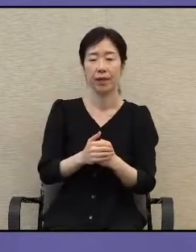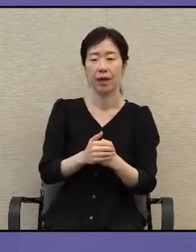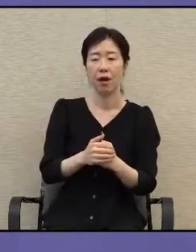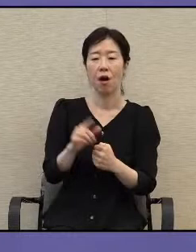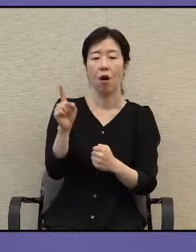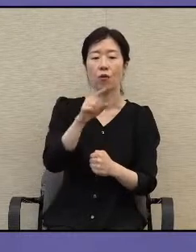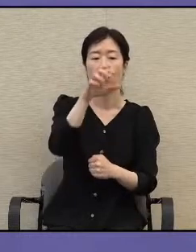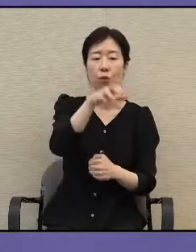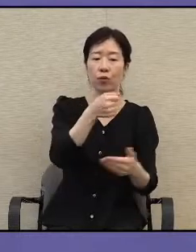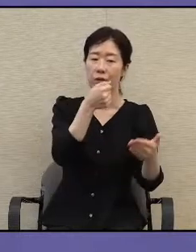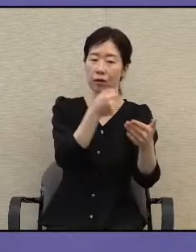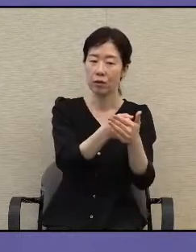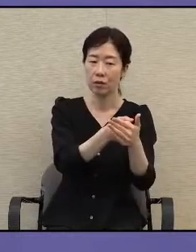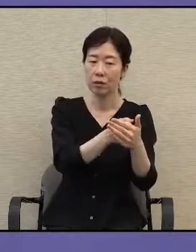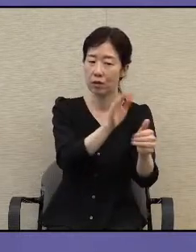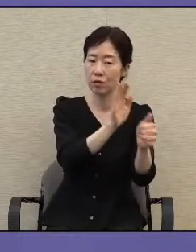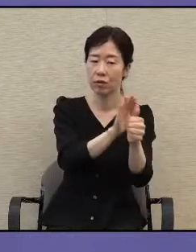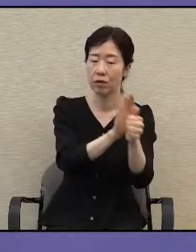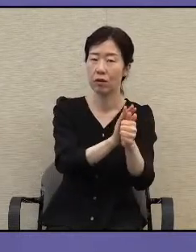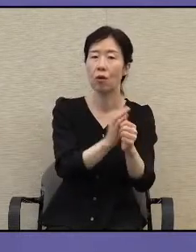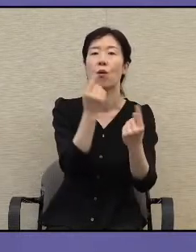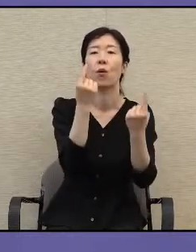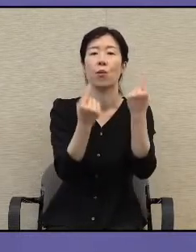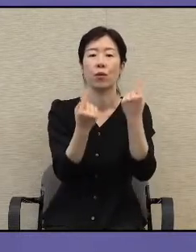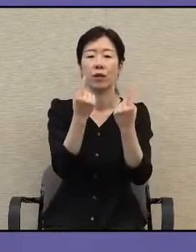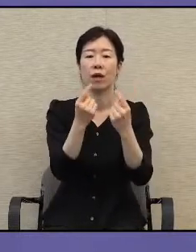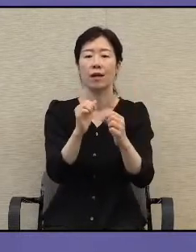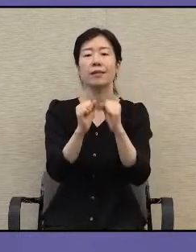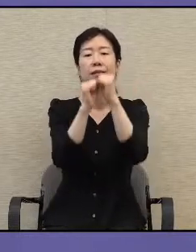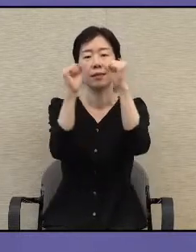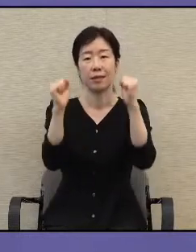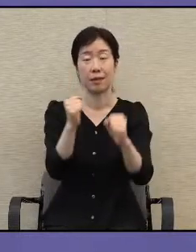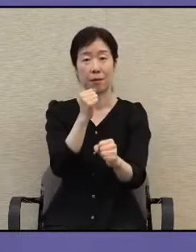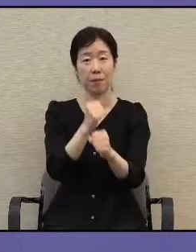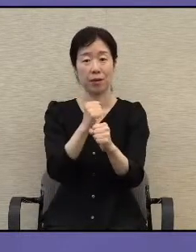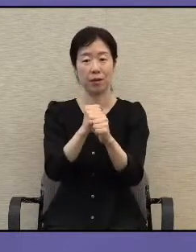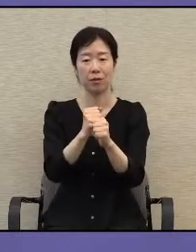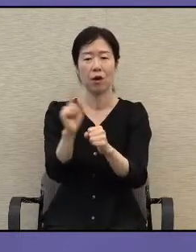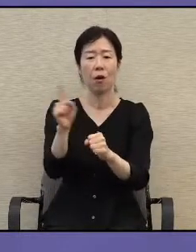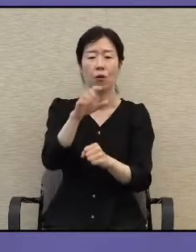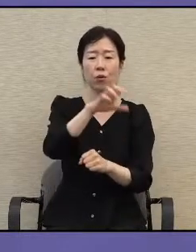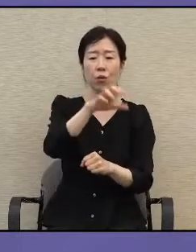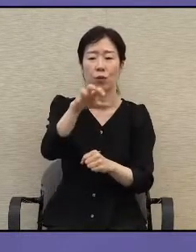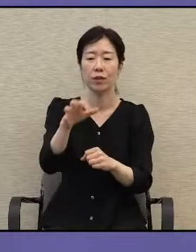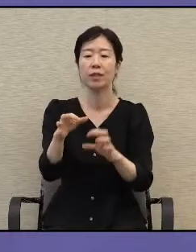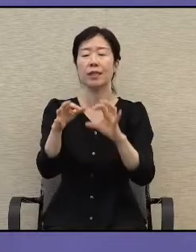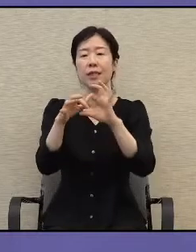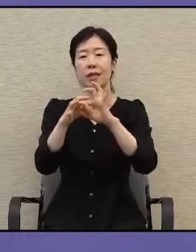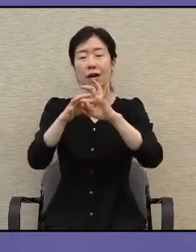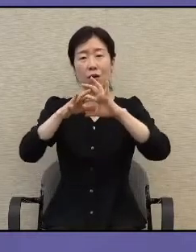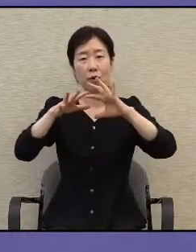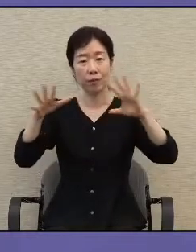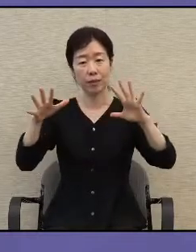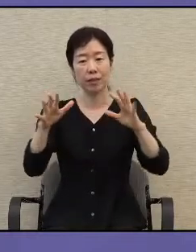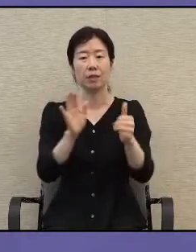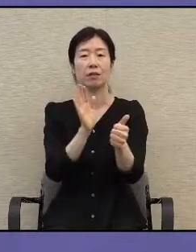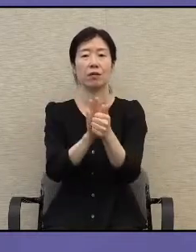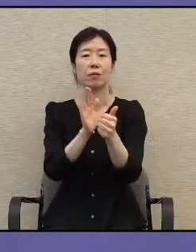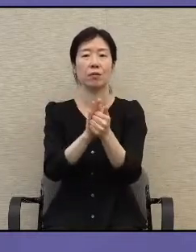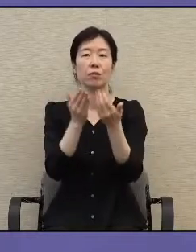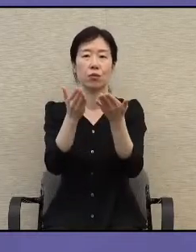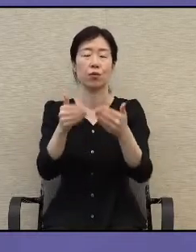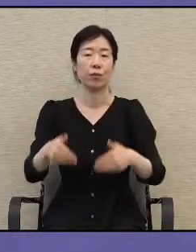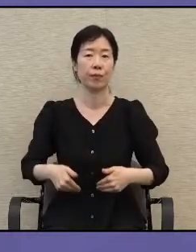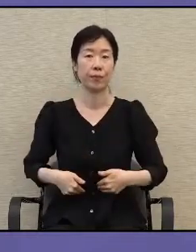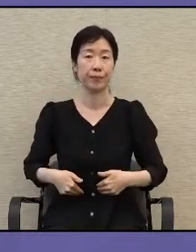수가 있는데요. 그래서 이런 이게 이제 정부에서 제공하고 있는 그 마음건강 대책입니다.